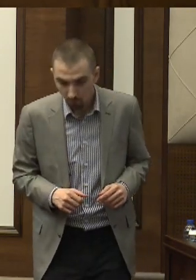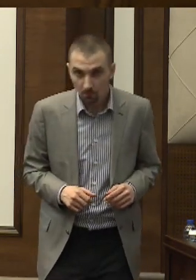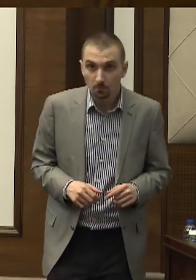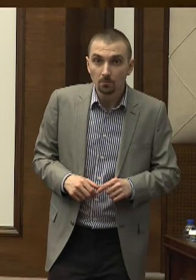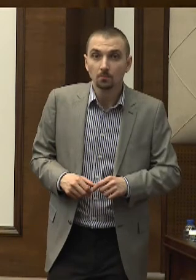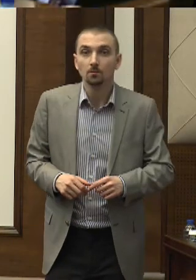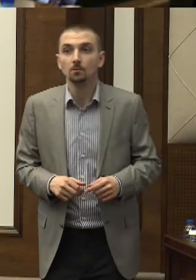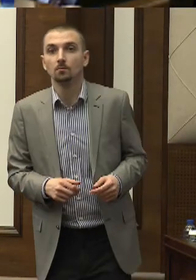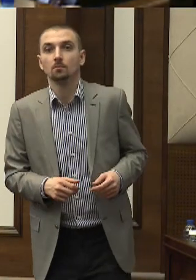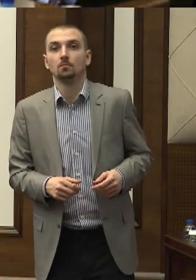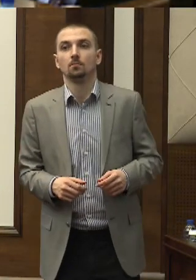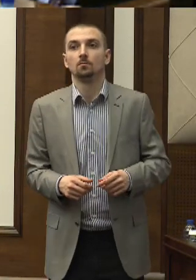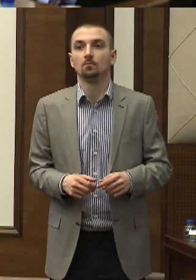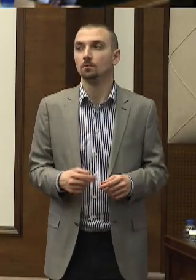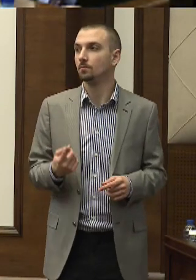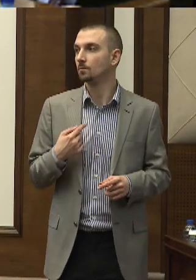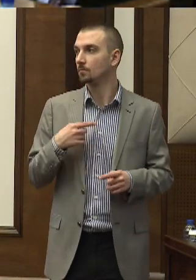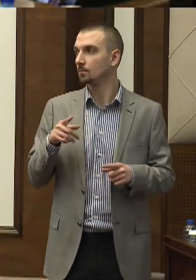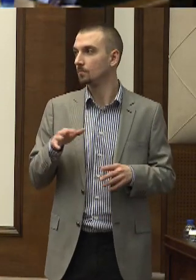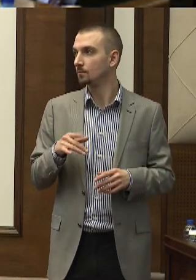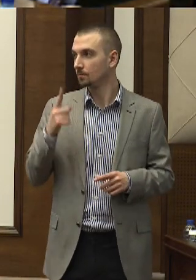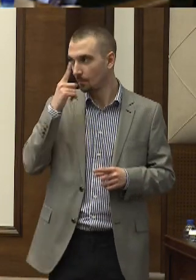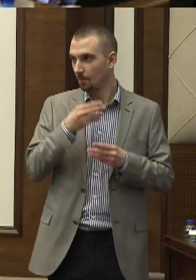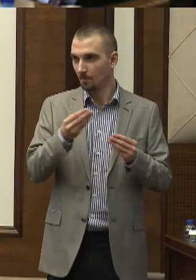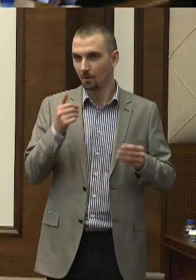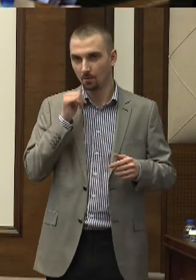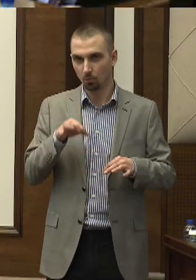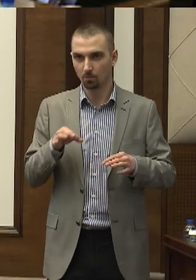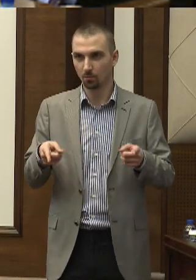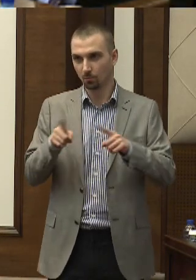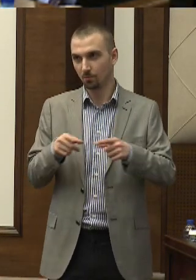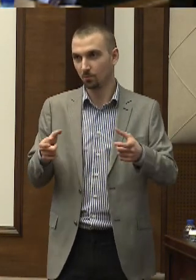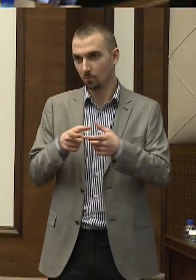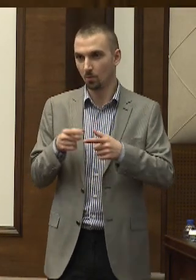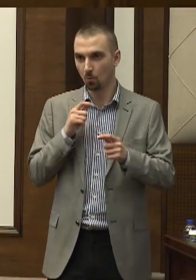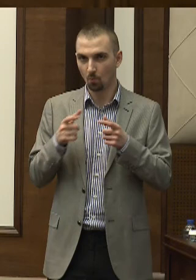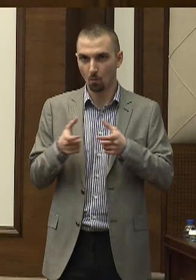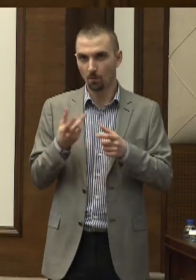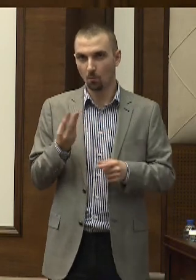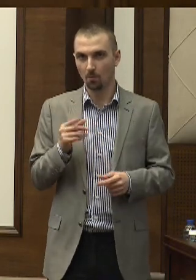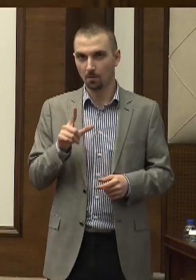komisyonlarını bugün saat 3'te toplayalım o zaman. Ben buradan duyurmuş olayım arkadaşlara. Siz bilirsiniz.